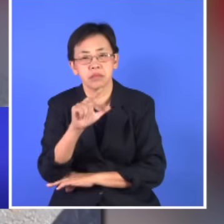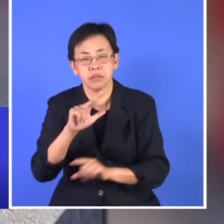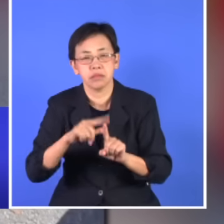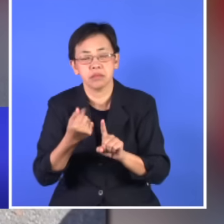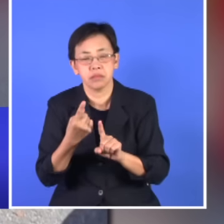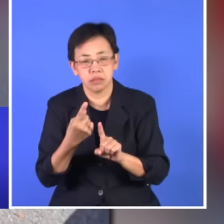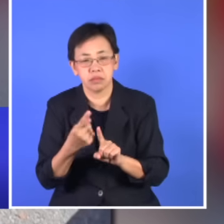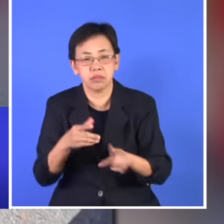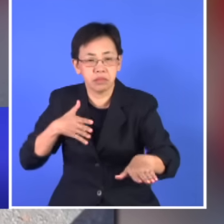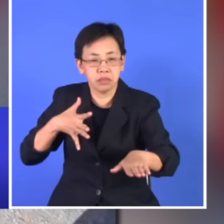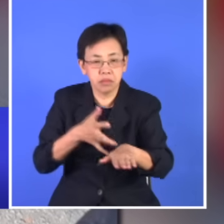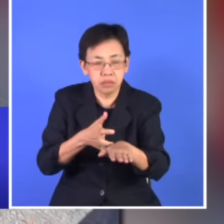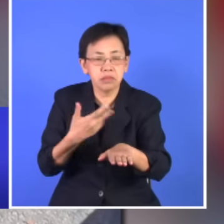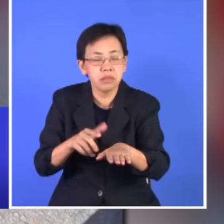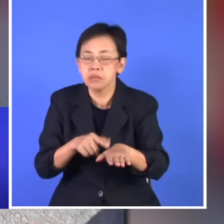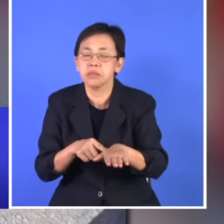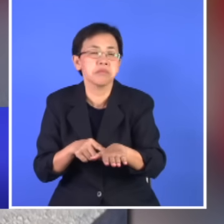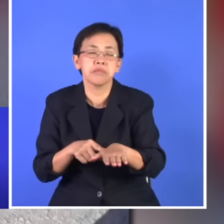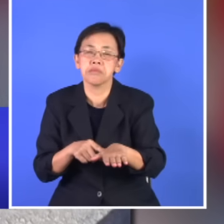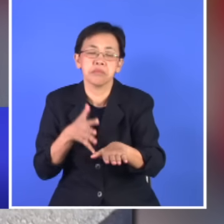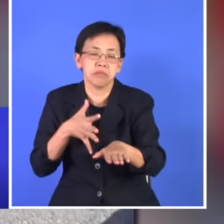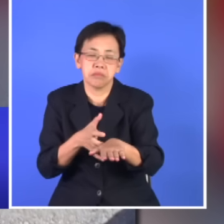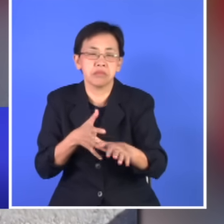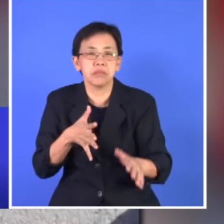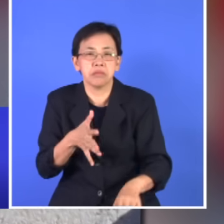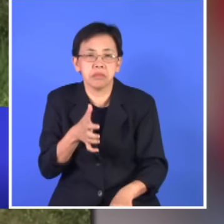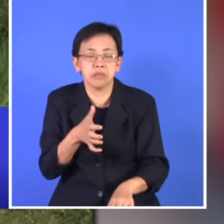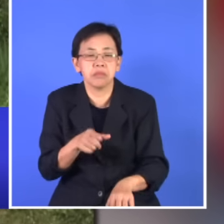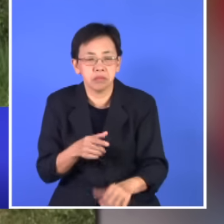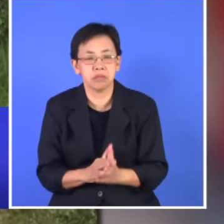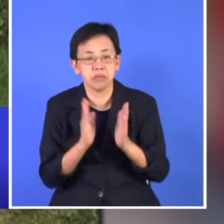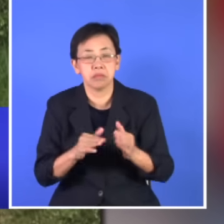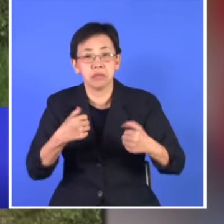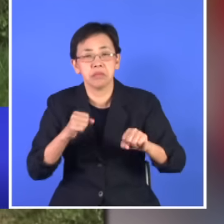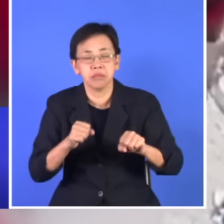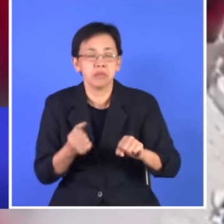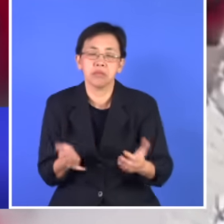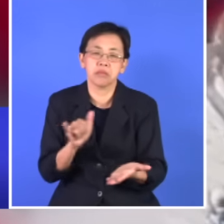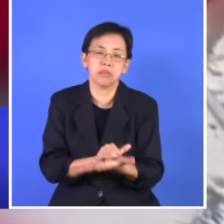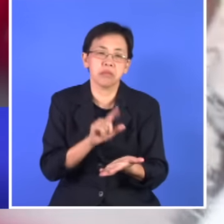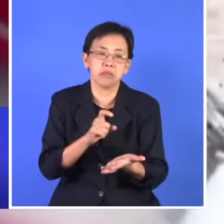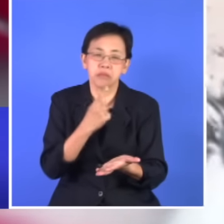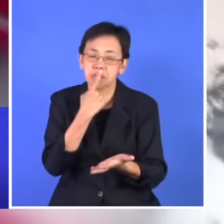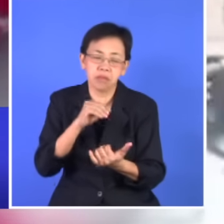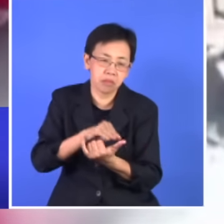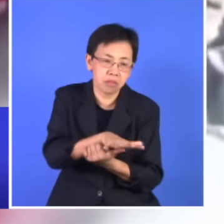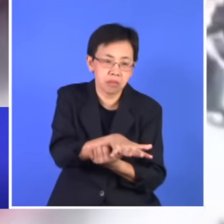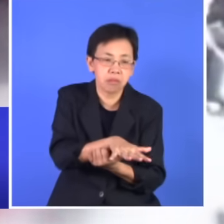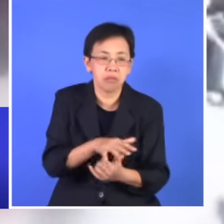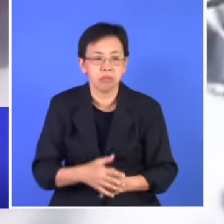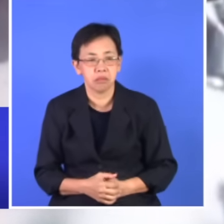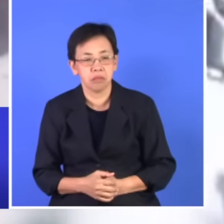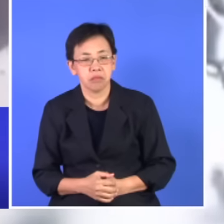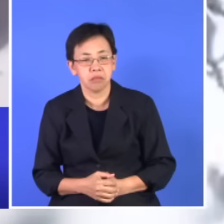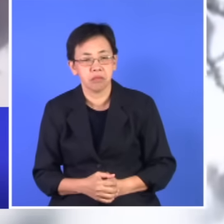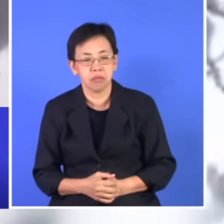หลังจากชนปั๊บเนี่ยเสียหายยับเลยน้องที่ขับมาเสียชีวิตคาที่ีเลือดนี่ไหลนองเลยนะครับนี่นะฮะอ้าเ